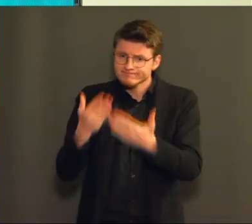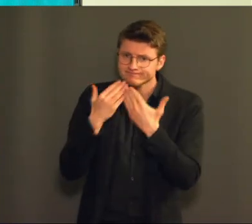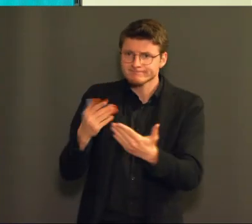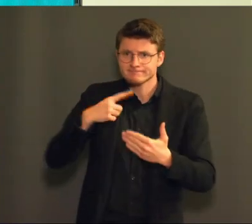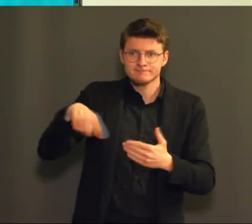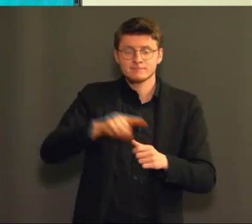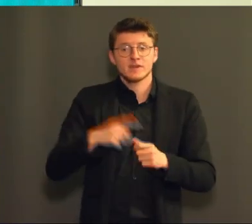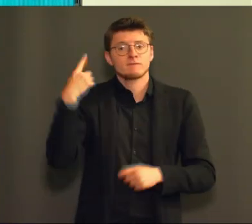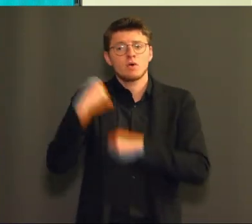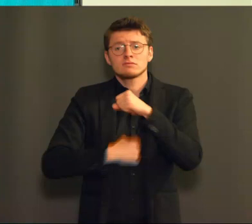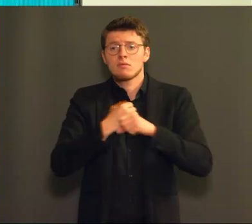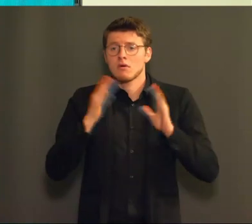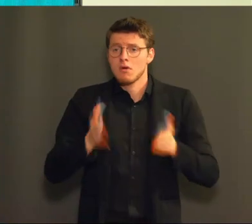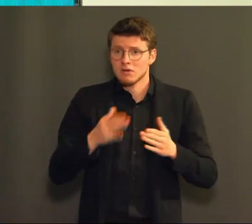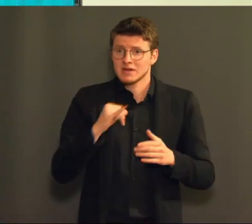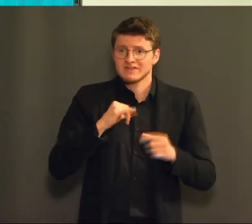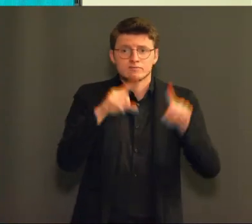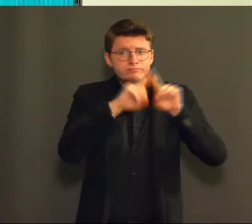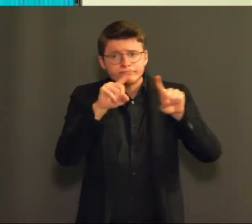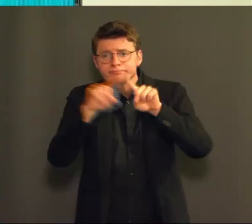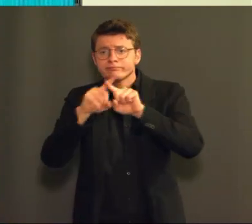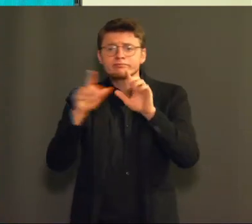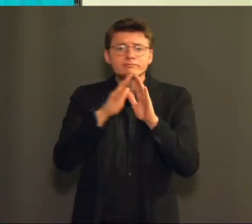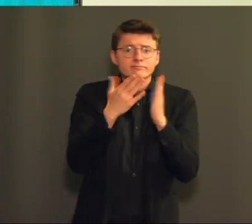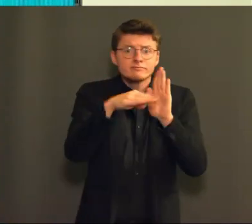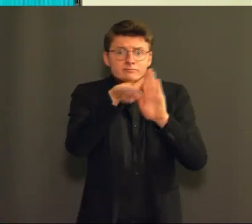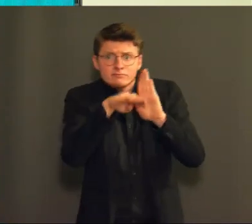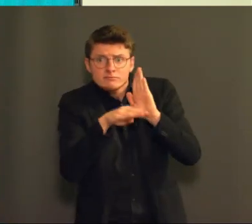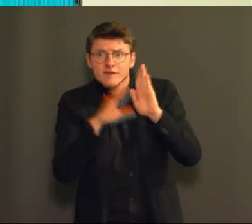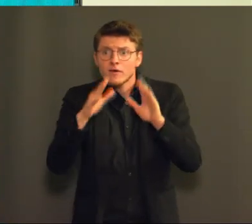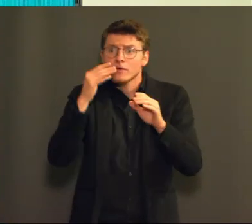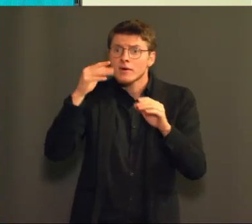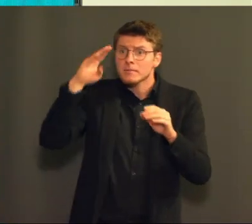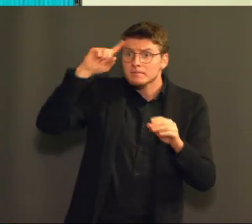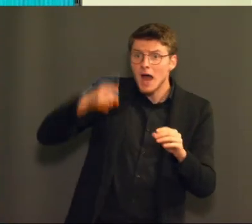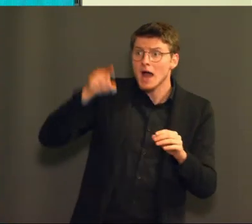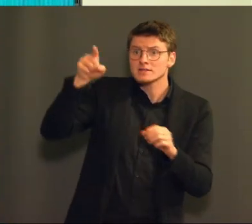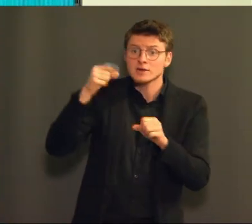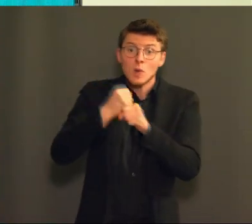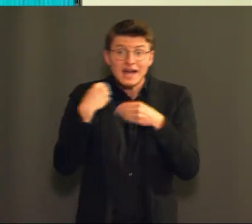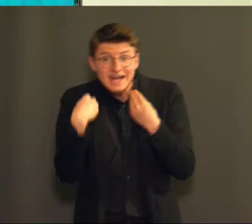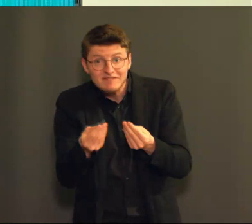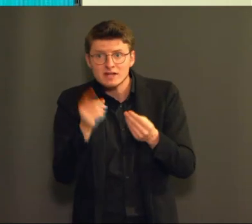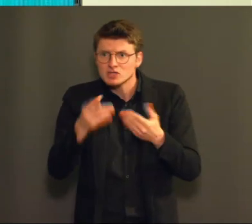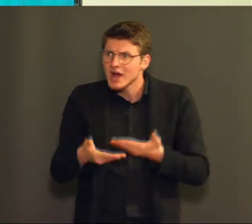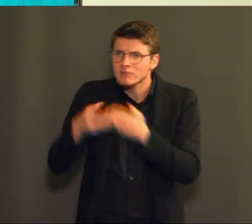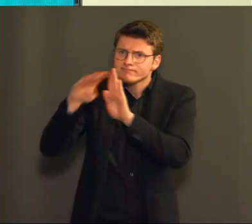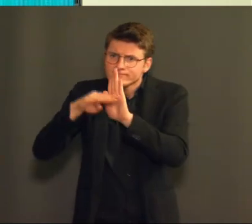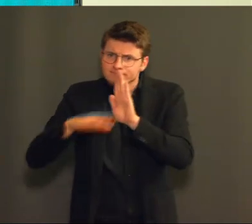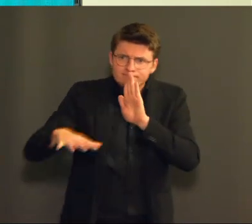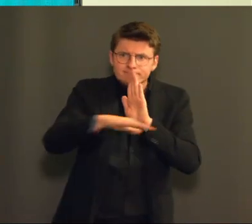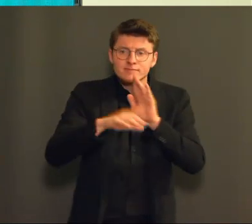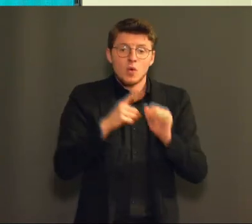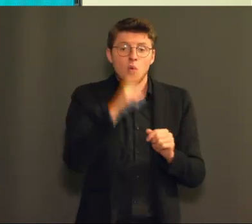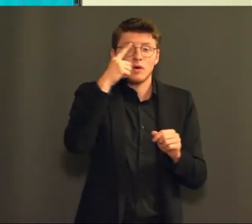jaar voorzien in gidsen en protocollen die werkgevers moesten helpen. De Hoge Raad voor Preventie op het Werk, waarin